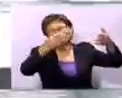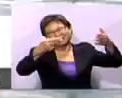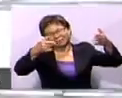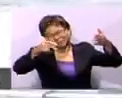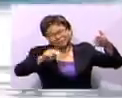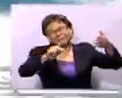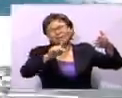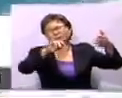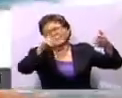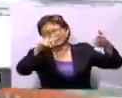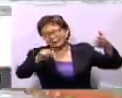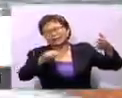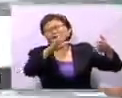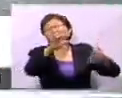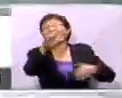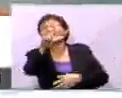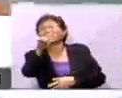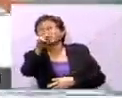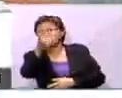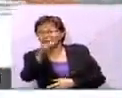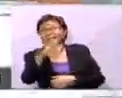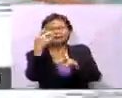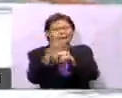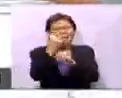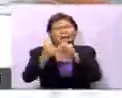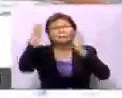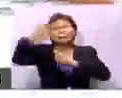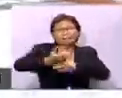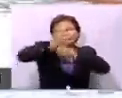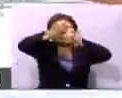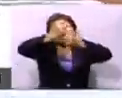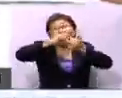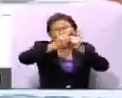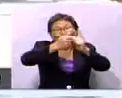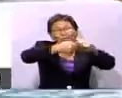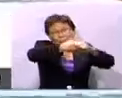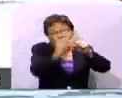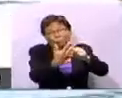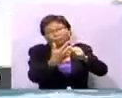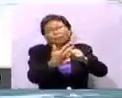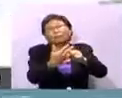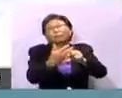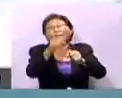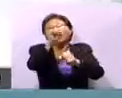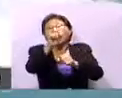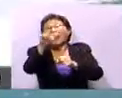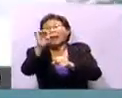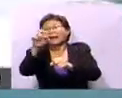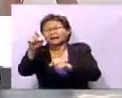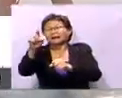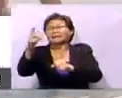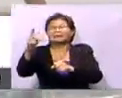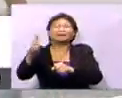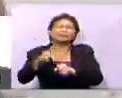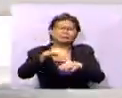Keith Lin dan Caroline Chan. Kali terakhir Malaysia merangkul pingat Sukan Commonwealth adalah melalui Alex Lim, Kane